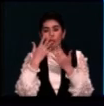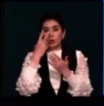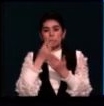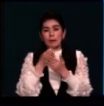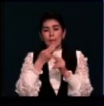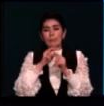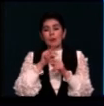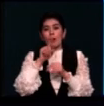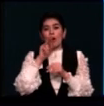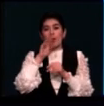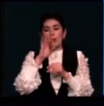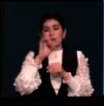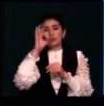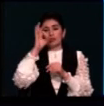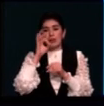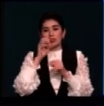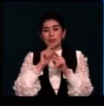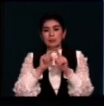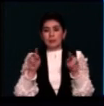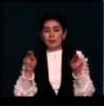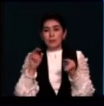u polimerlanish darajasi deb ataladi.